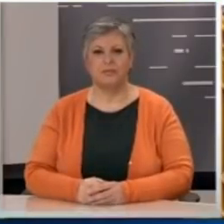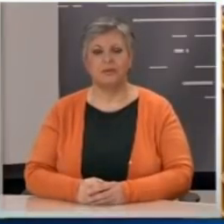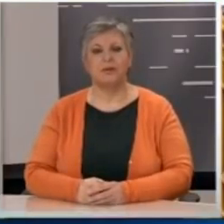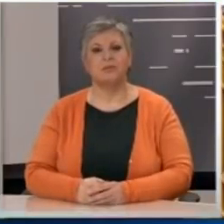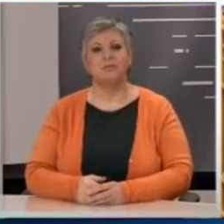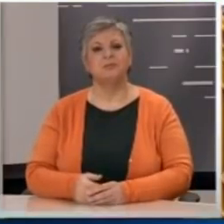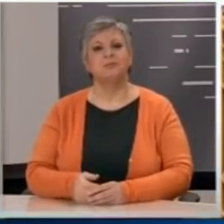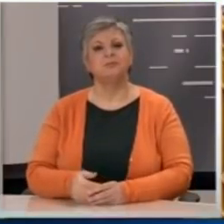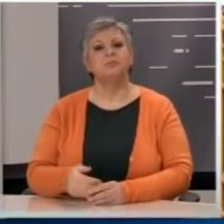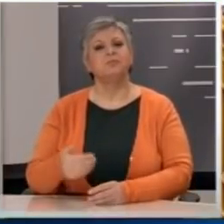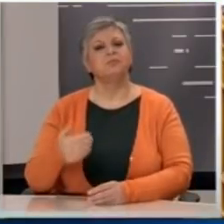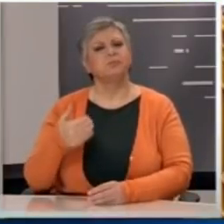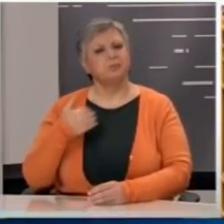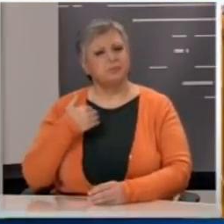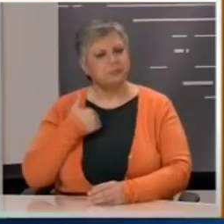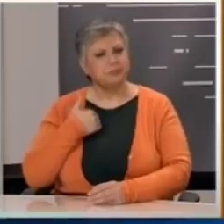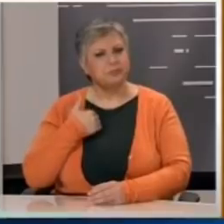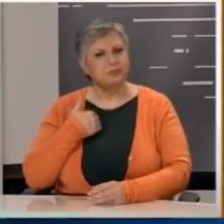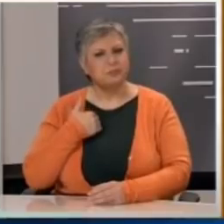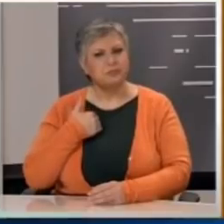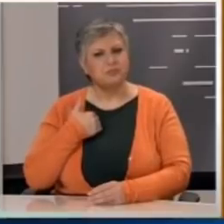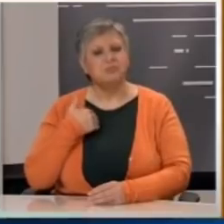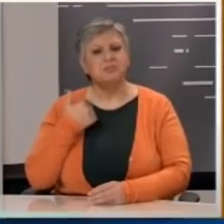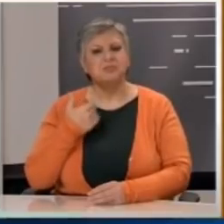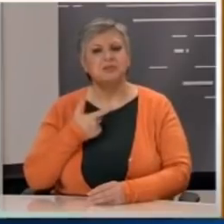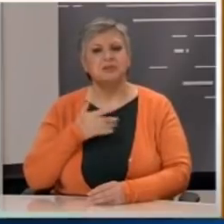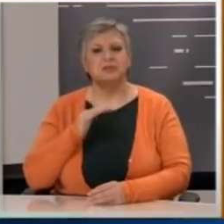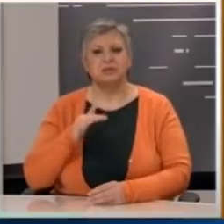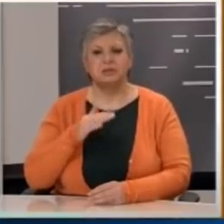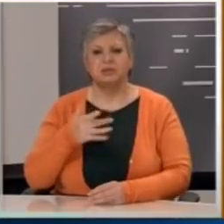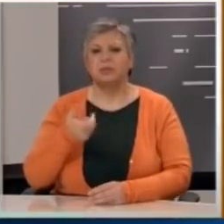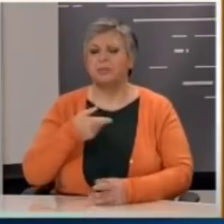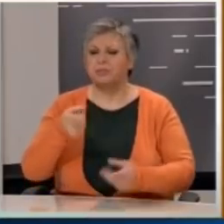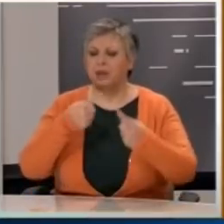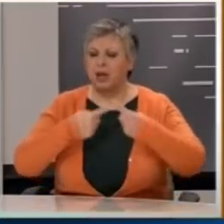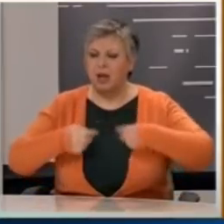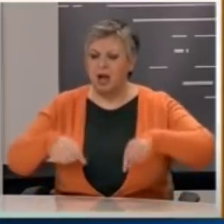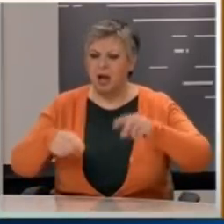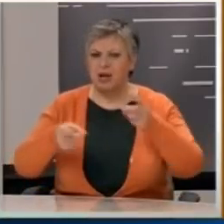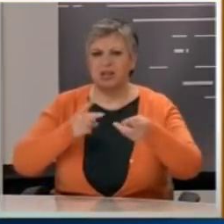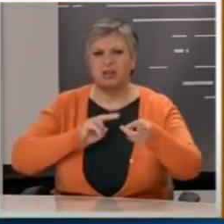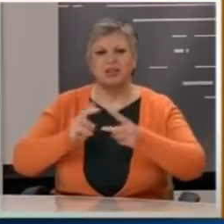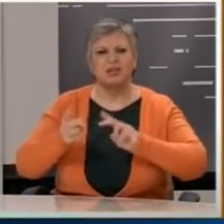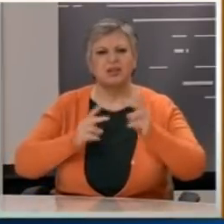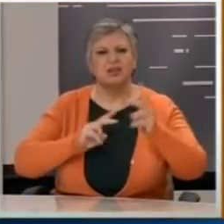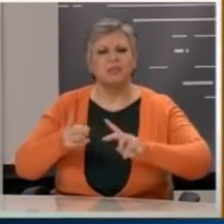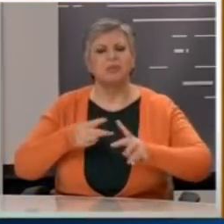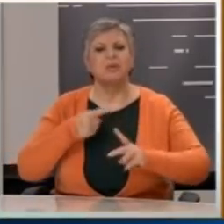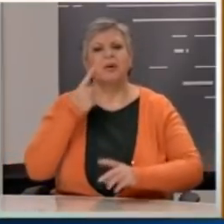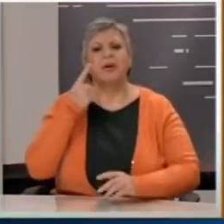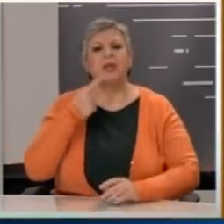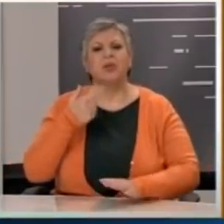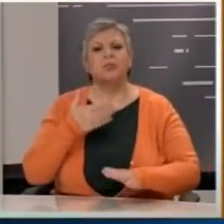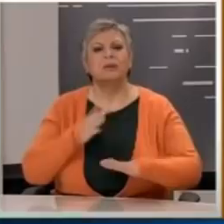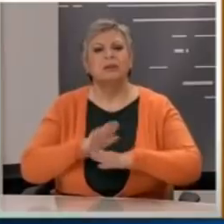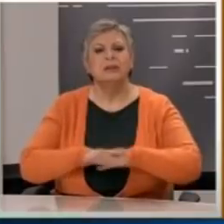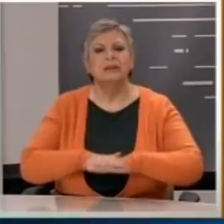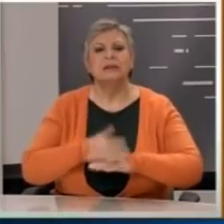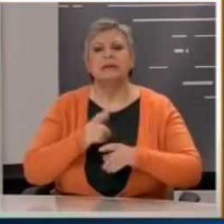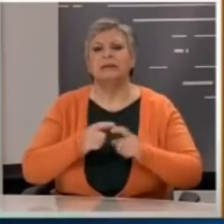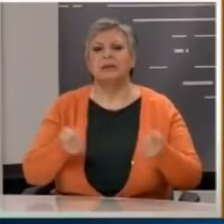Έχω ζητήσει για τις... κάνετε εδώ προανακριτικές να βρούμε κλέφτες. Και έχω ζητήσει, γιατί πάνω